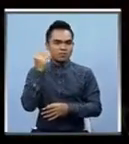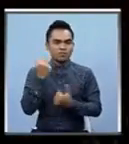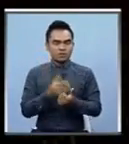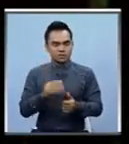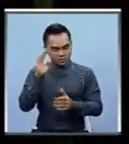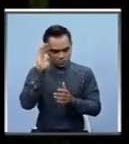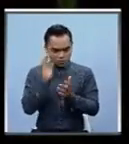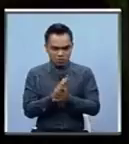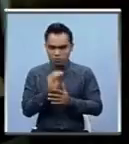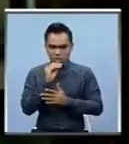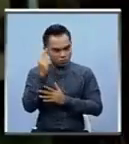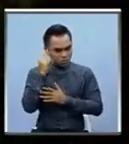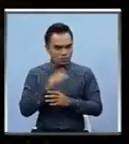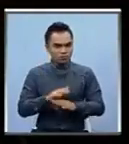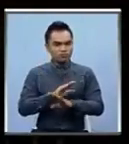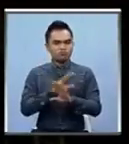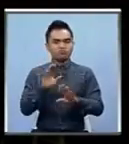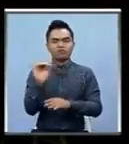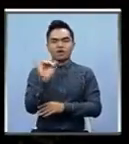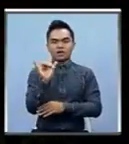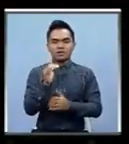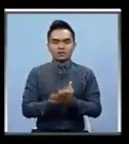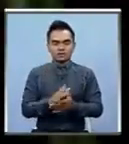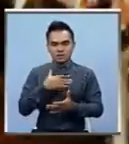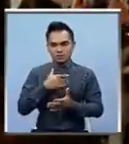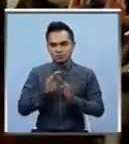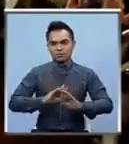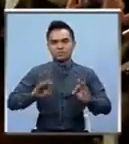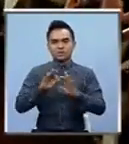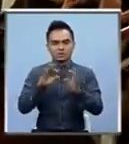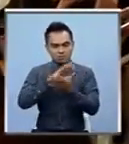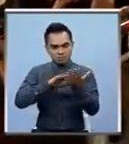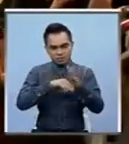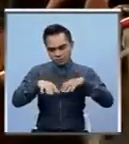จก็ยังปฏิเสธที่จะตอบคำถามและหันไปให้ความสำคัญกับมาตรการรักษา